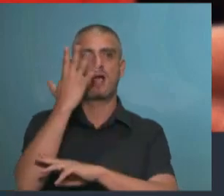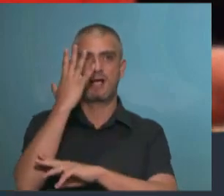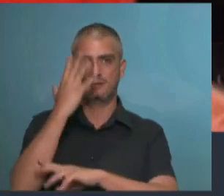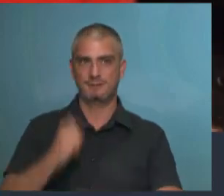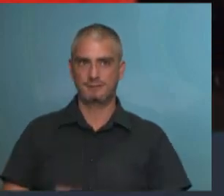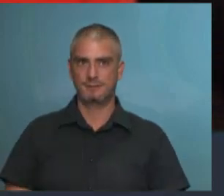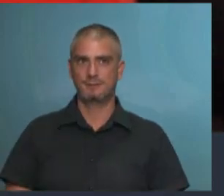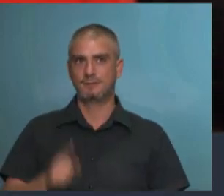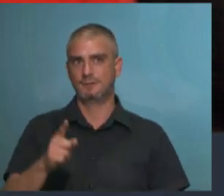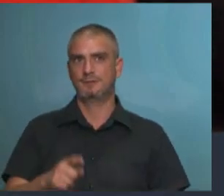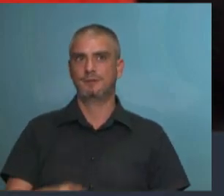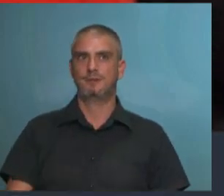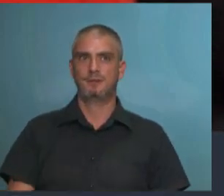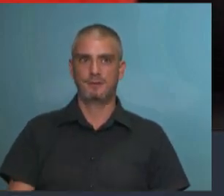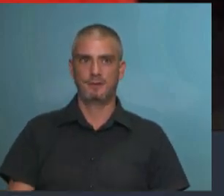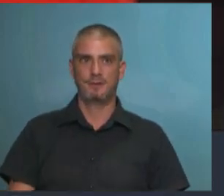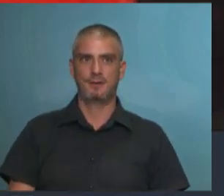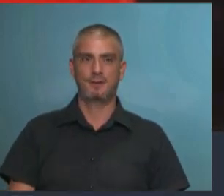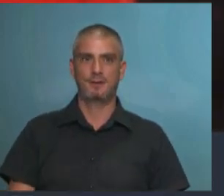ברוך ריאלית.